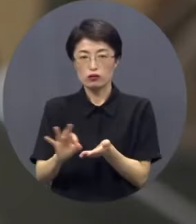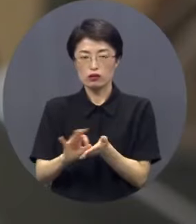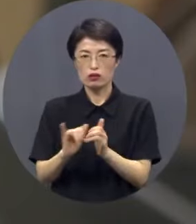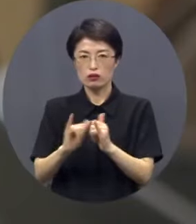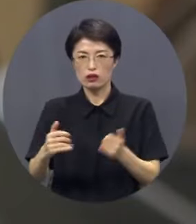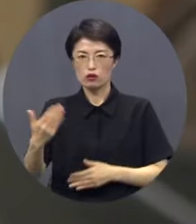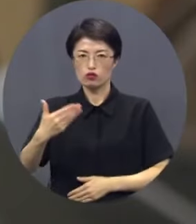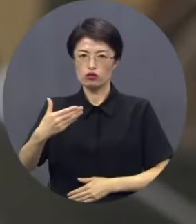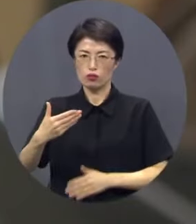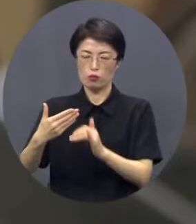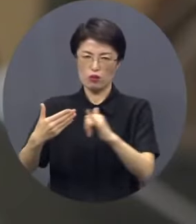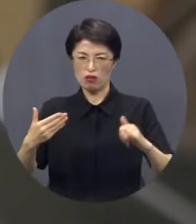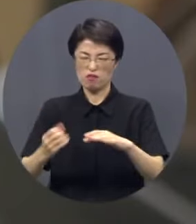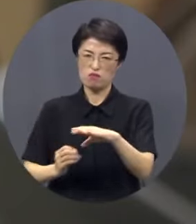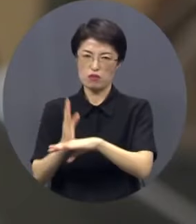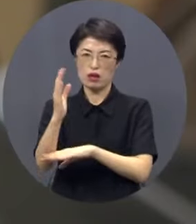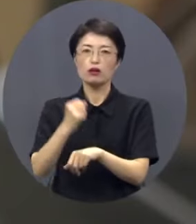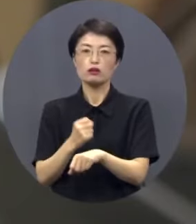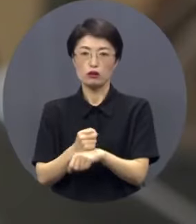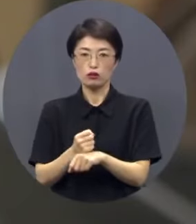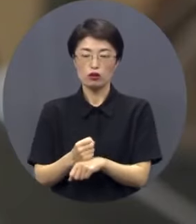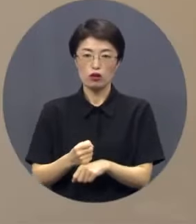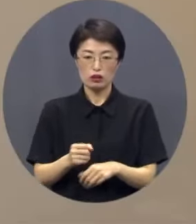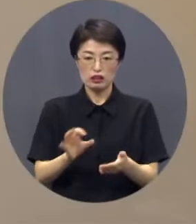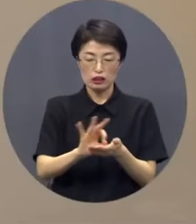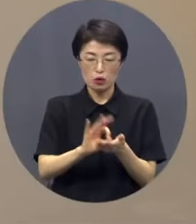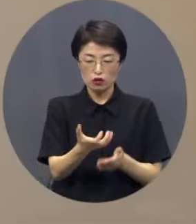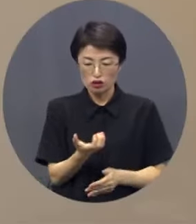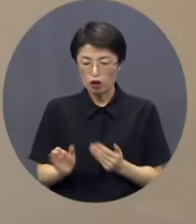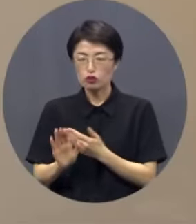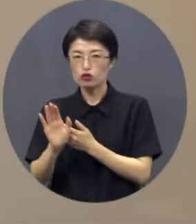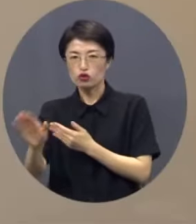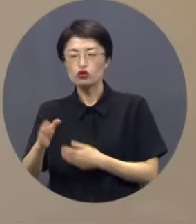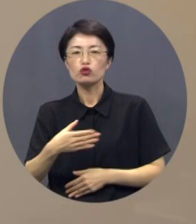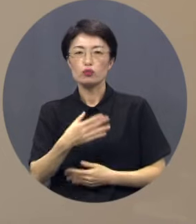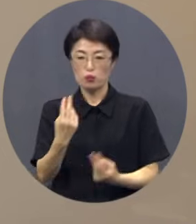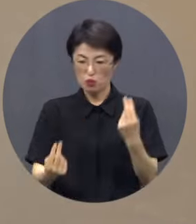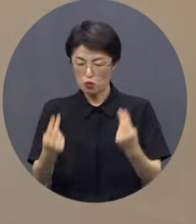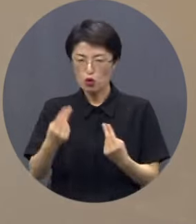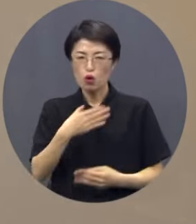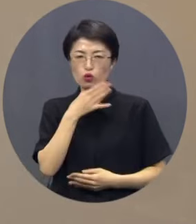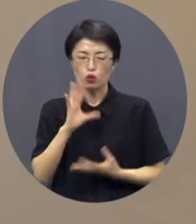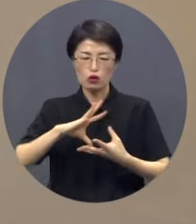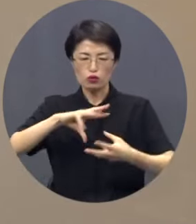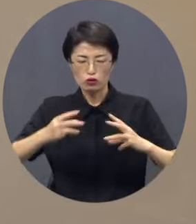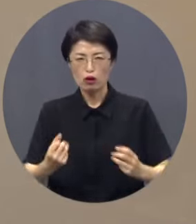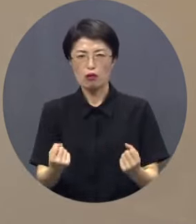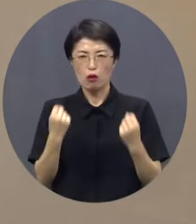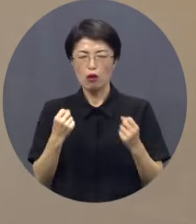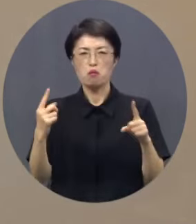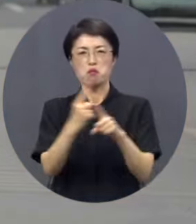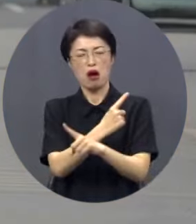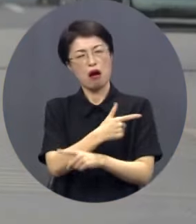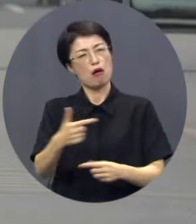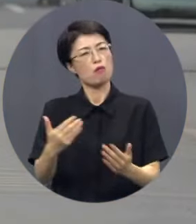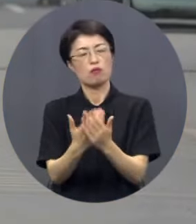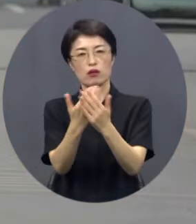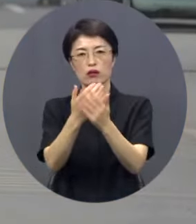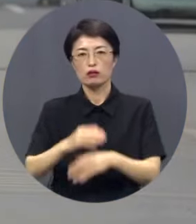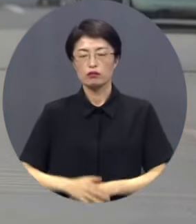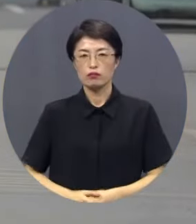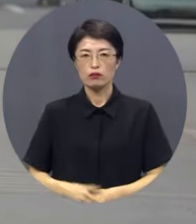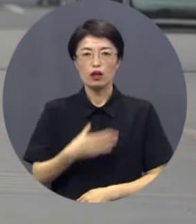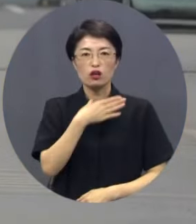이용 전과 후 노인들의 근육량 등 신체 건강도 개선된 것으로 조사됐습니다 또 고령 1인